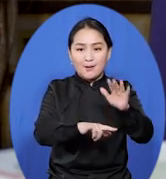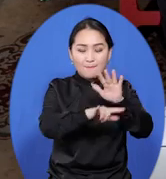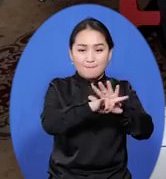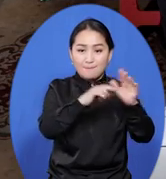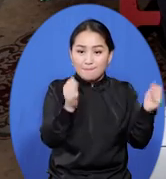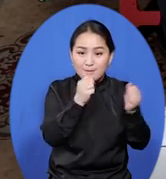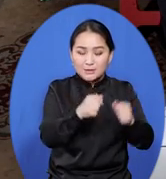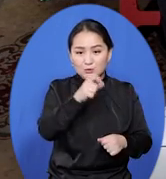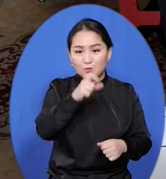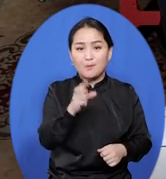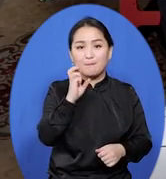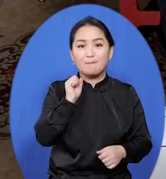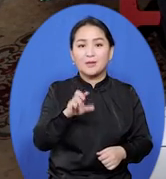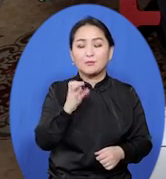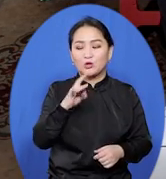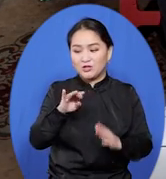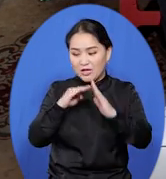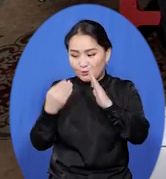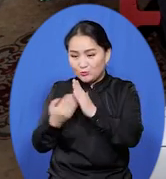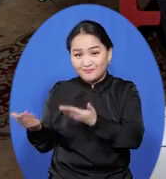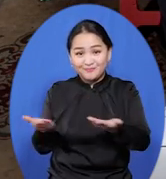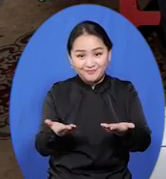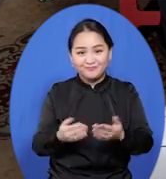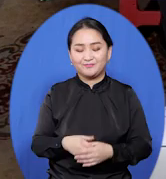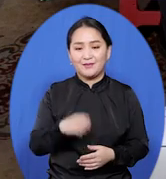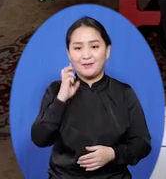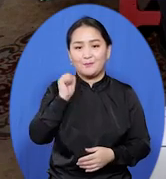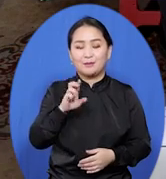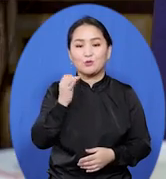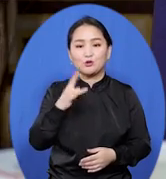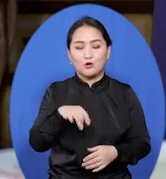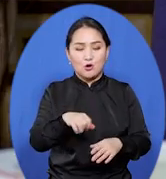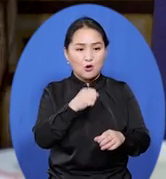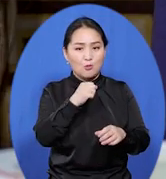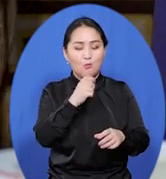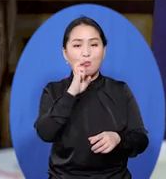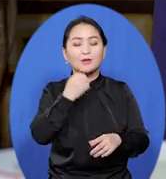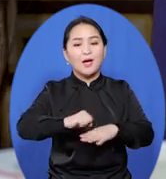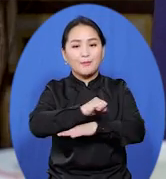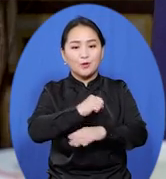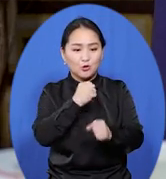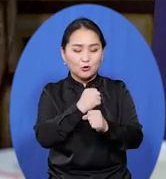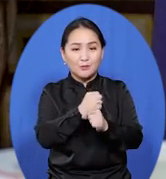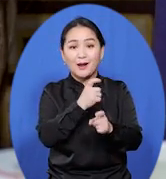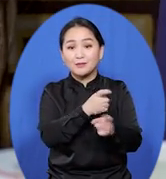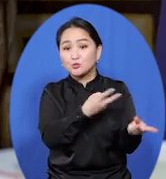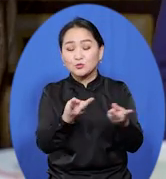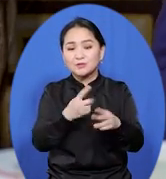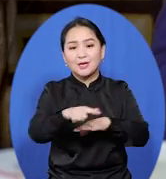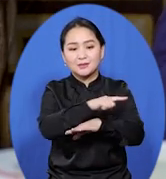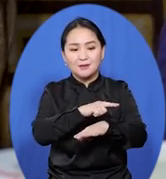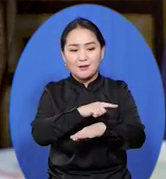байгаа Малчин Батуулдын гэрт бид зочлоод байна. За Малчин Батуулд бол Булган аймгийн хөдөлмөр халамж үйлчилгээний газартай хамтран